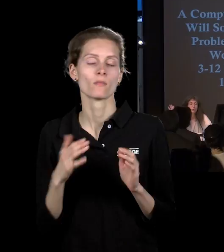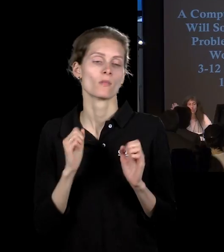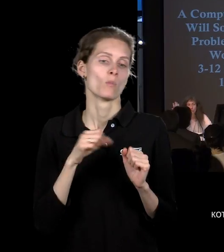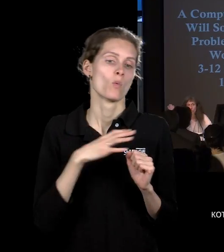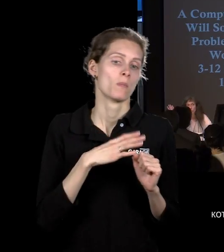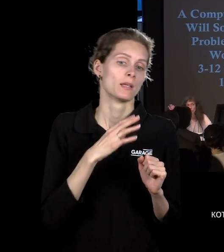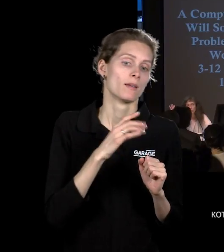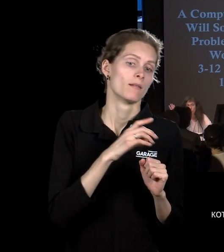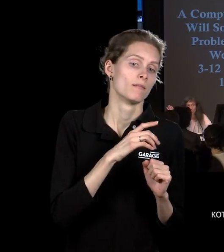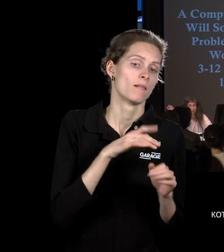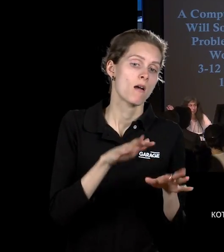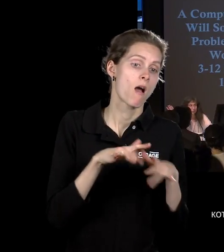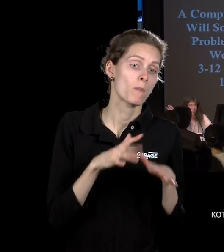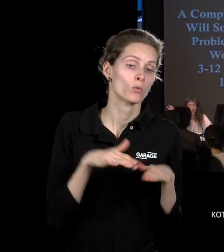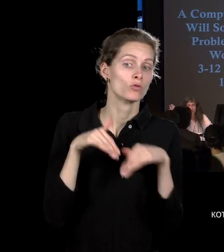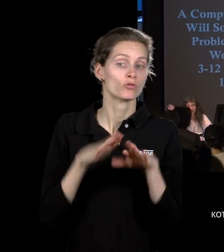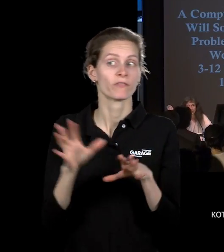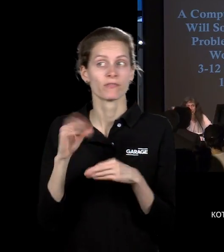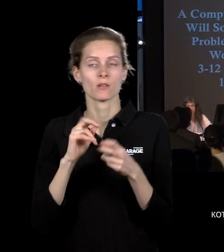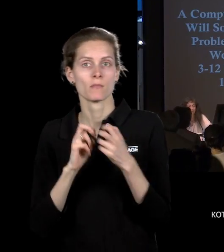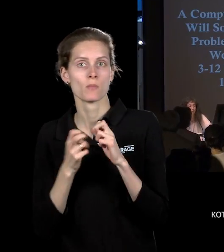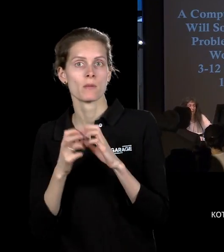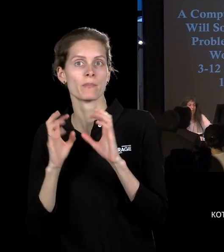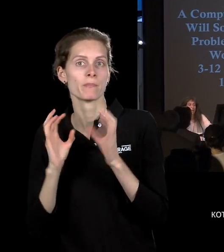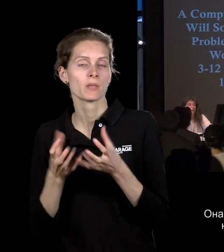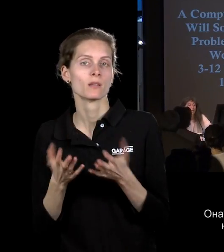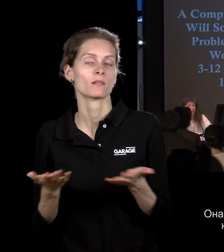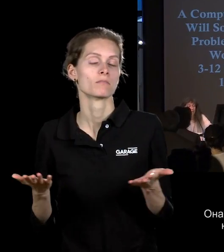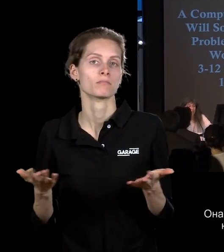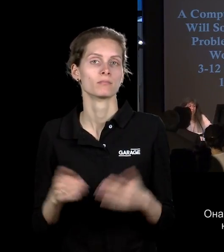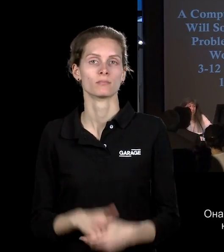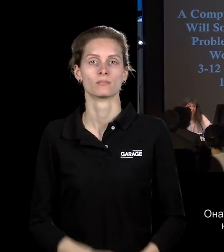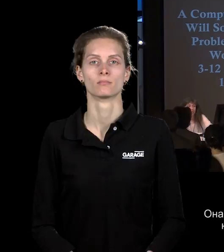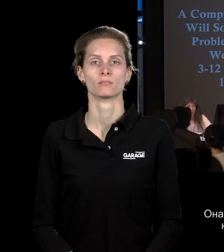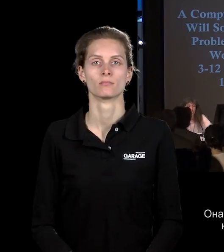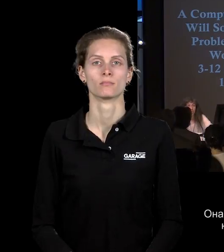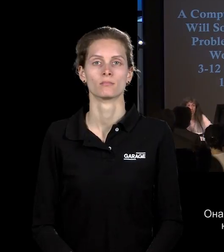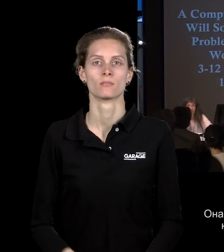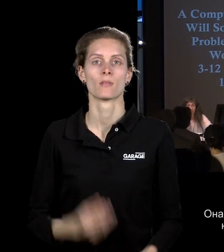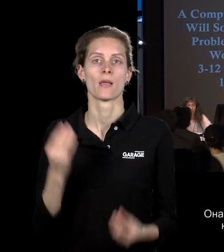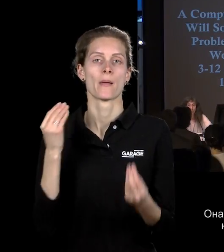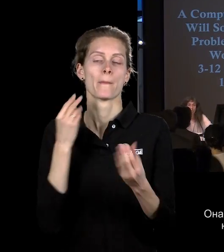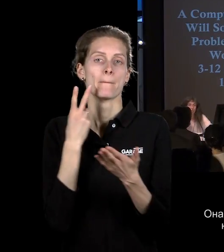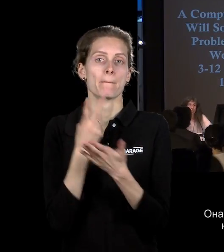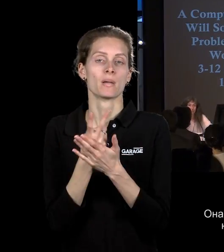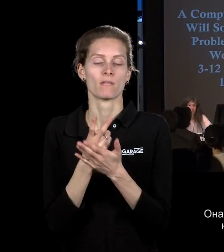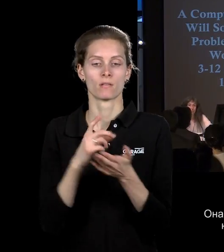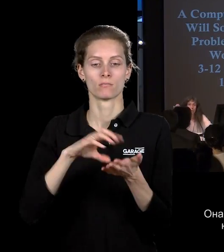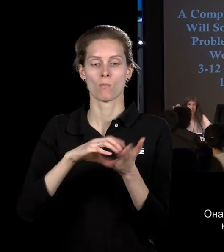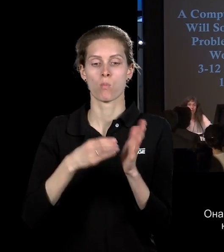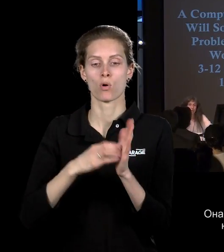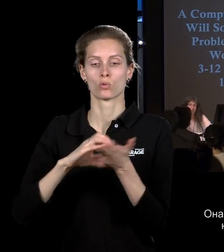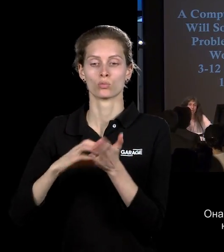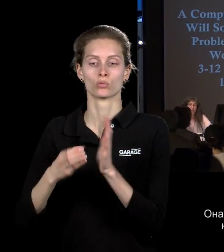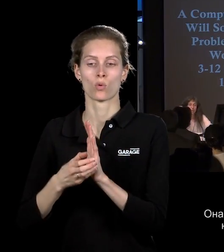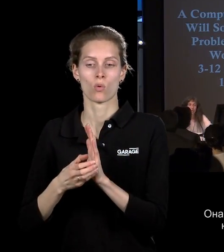быть компьютер, который способен решить все проблемы мира, разрешить все вопросы мира, который представляет собой опять-таки вот эти бруски, которые здесь как